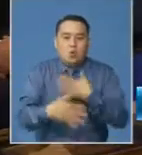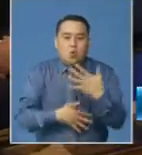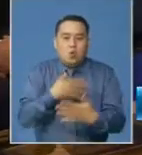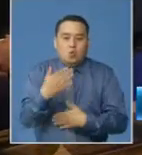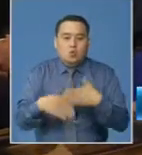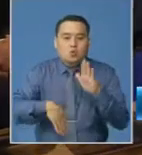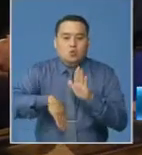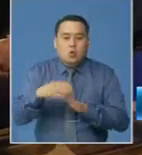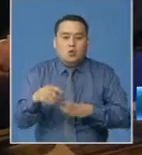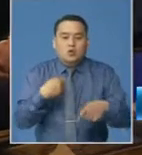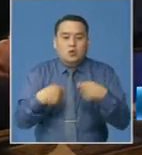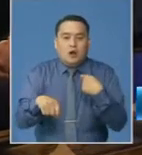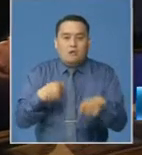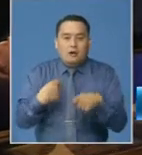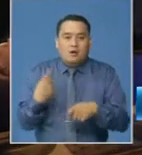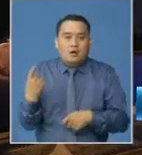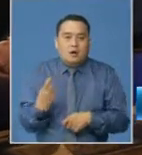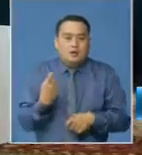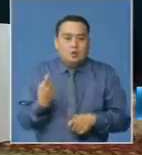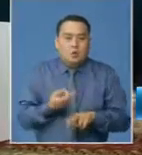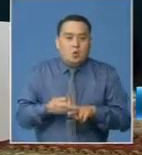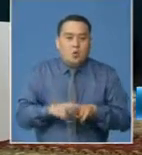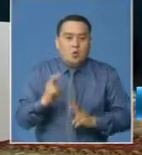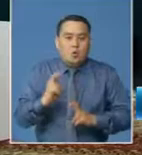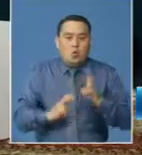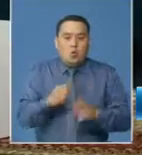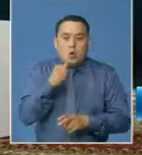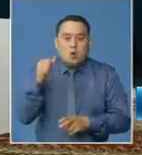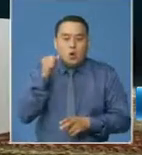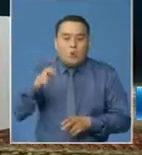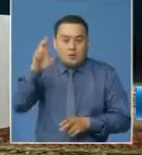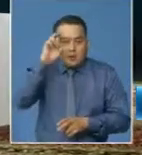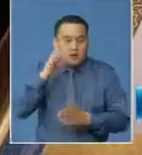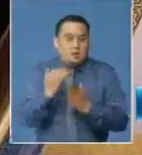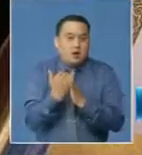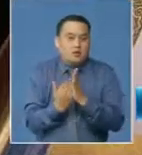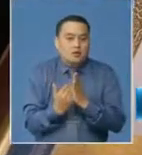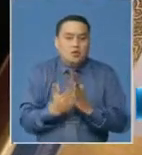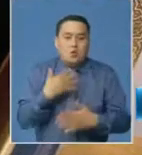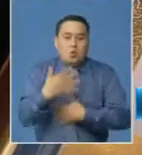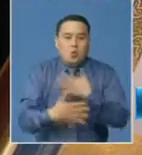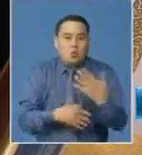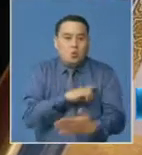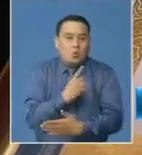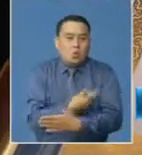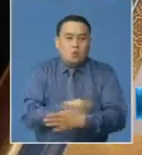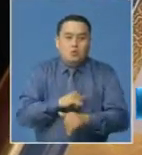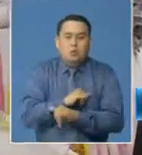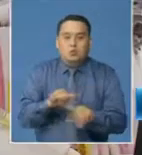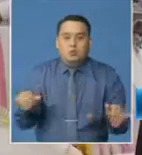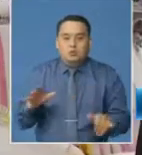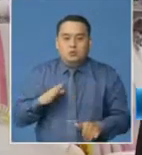бағытындағы үздік тауар иесі деп танылды. Айта кетейік, бұл өндіріс орны өткен жылдары мемлекеттік бағдарлама аясында өнім өңдеу қуаттылығын арттырған